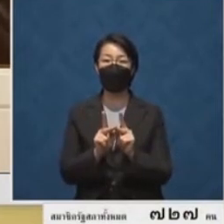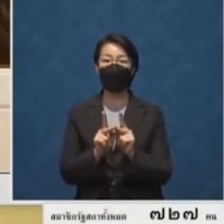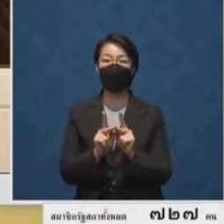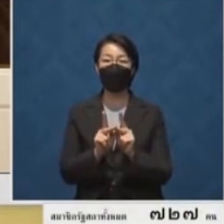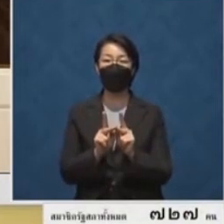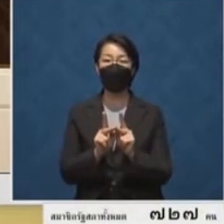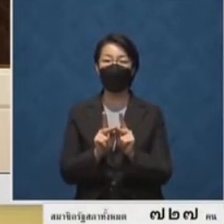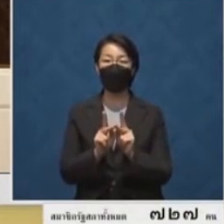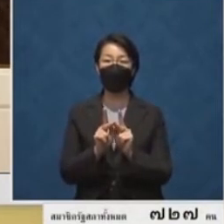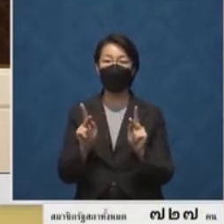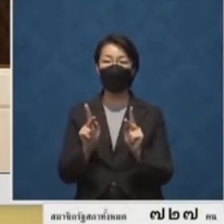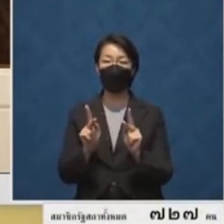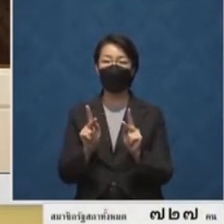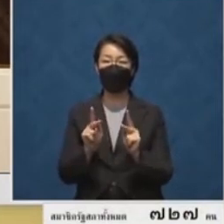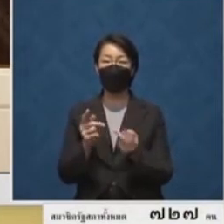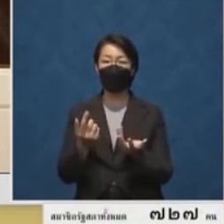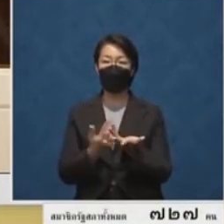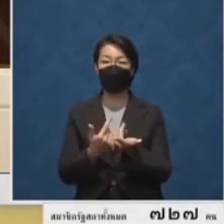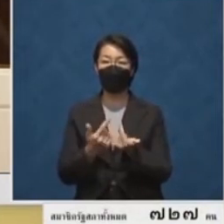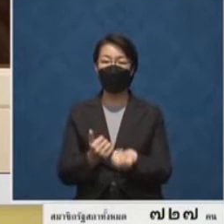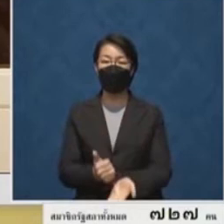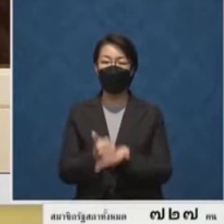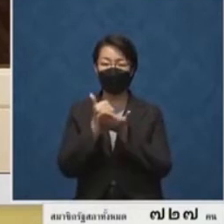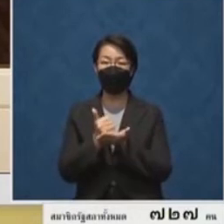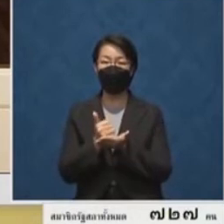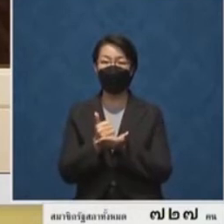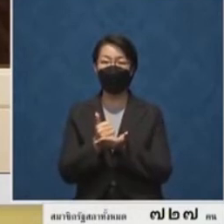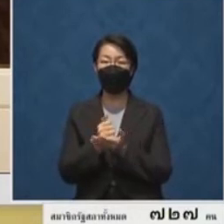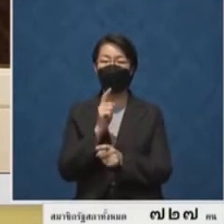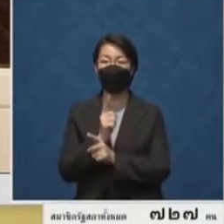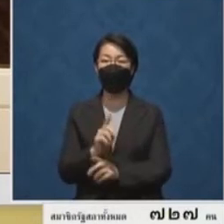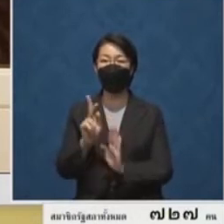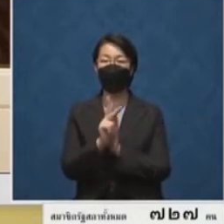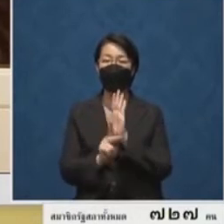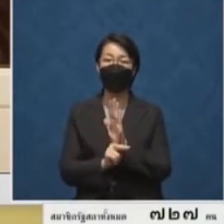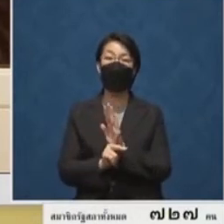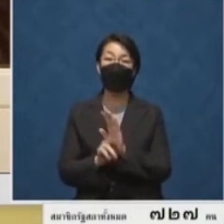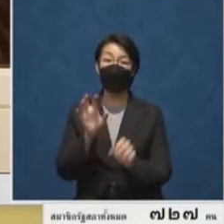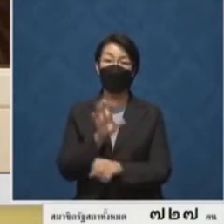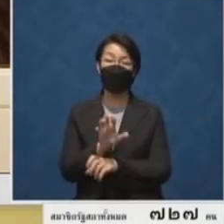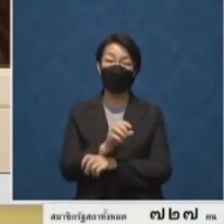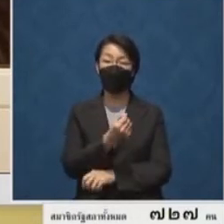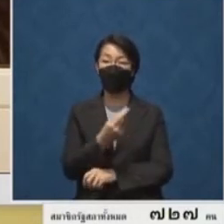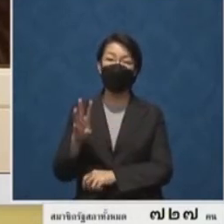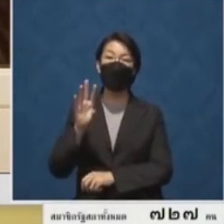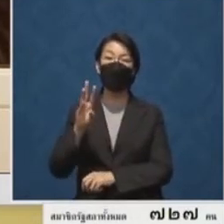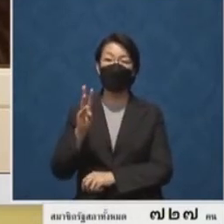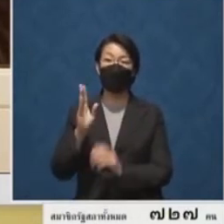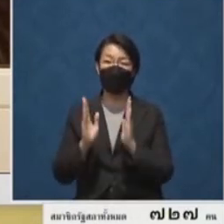งไว้แล้วกรรมการนับคะแนนตามที่กฎหมายกำหนดไว้มี6คนน